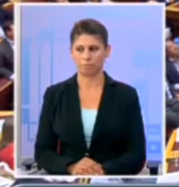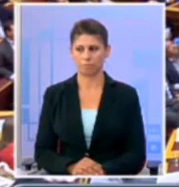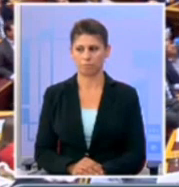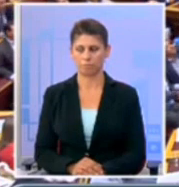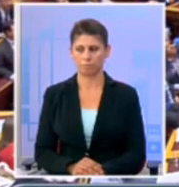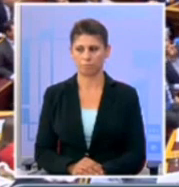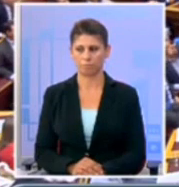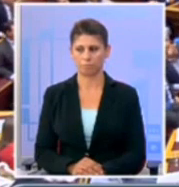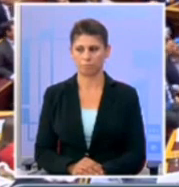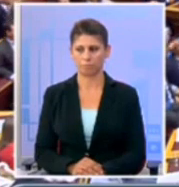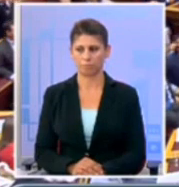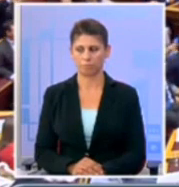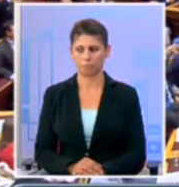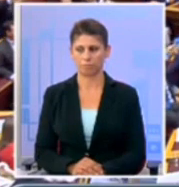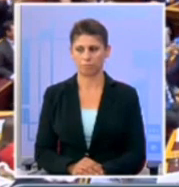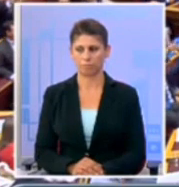συνεχίστε, έχετε χρόνο.